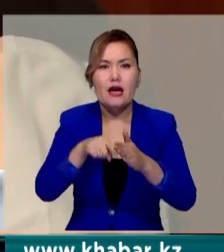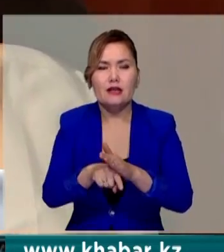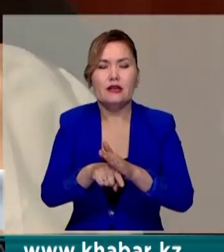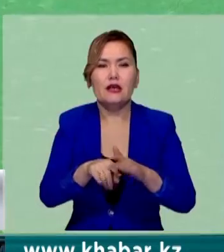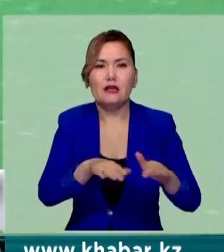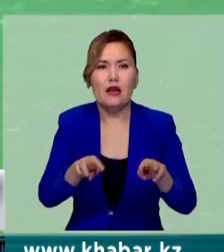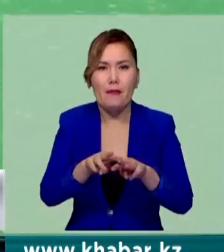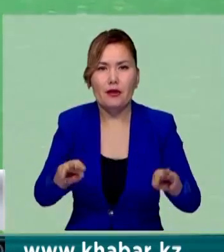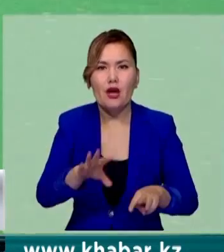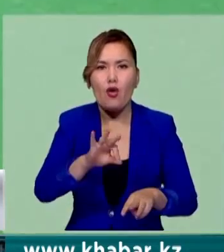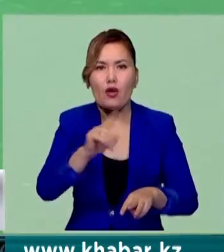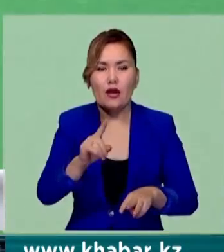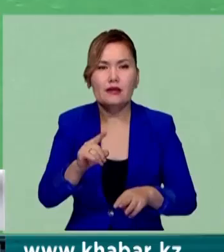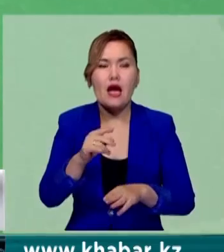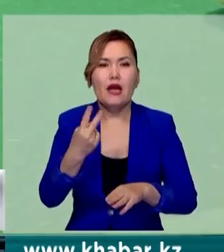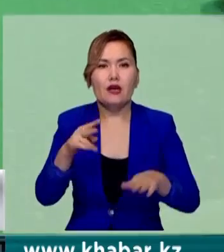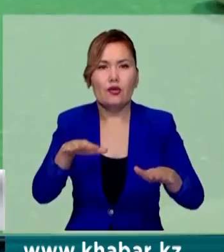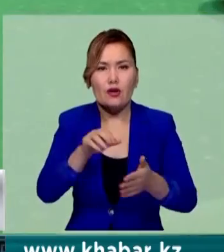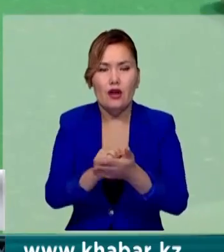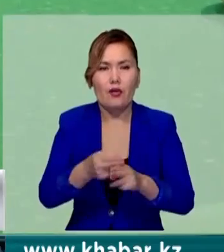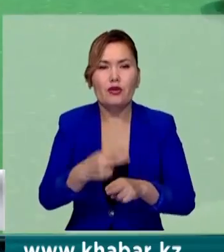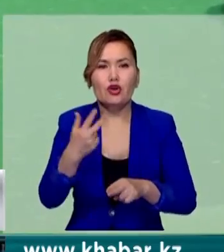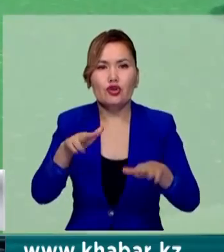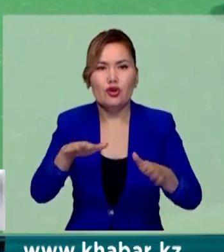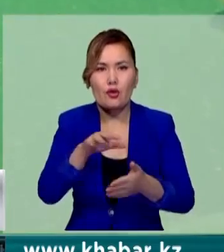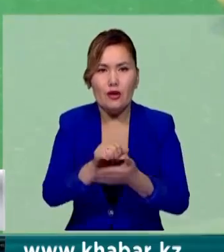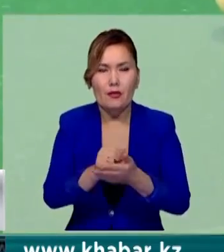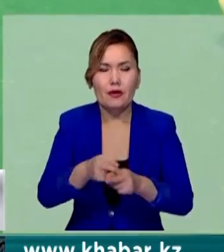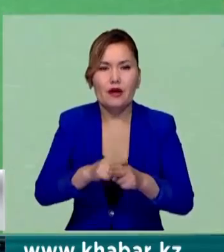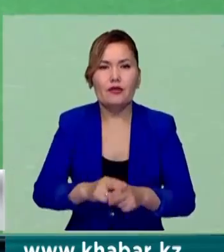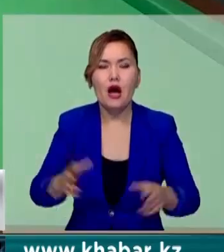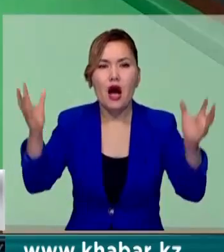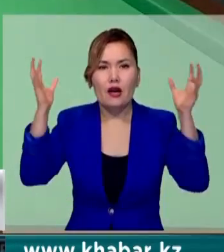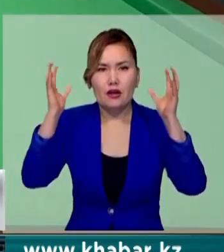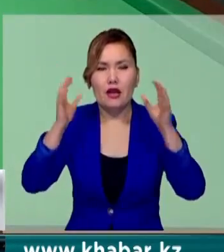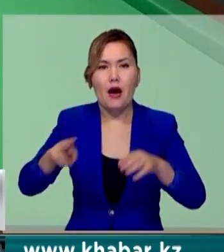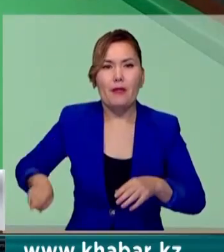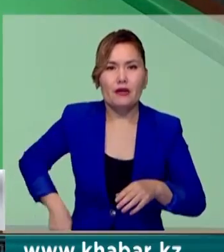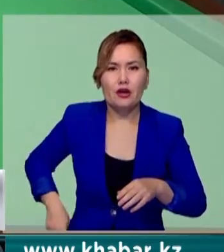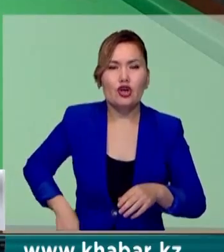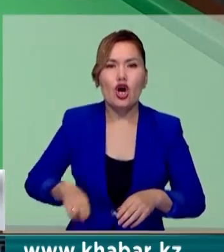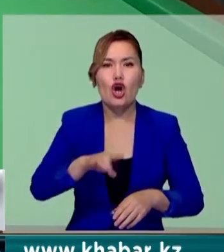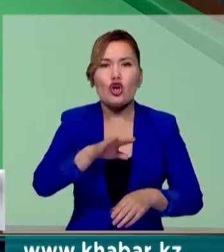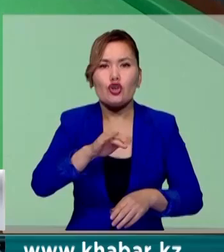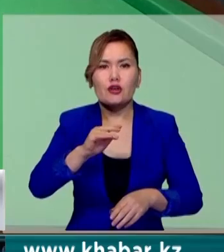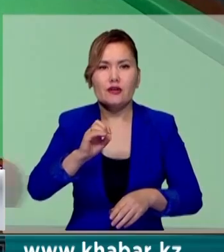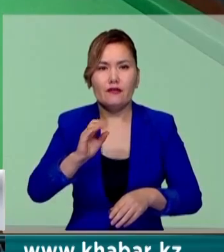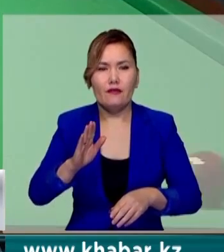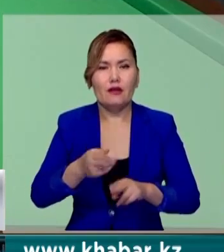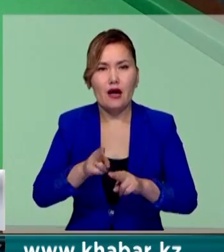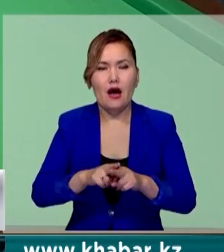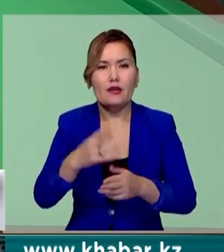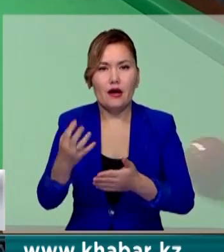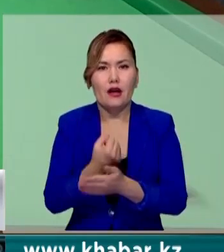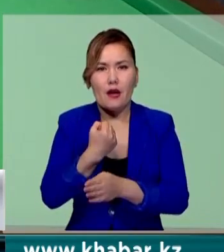кеңесшісі Нұрділда Ораз еншіледі. 3-ші орын журналист, Орда FM радиосының директоры Ержан Жүніске бұйырды.